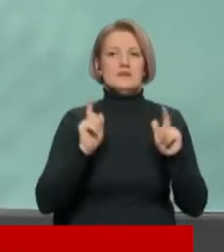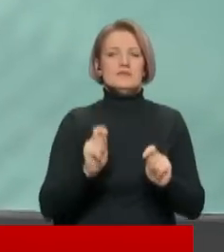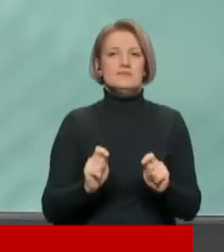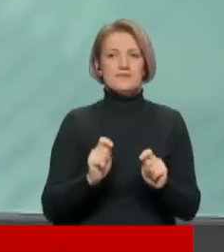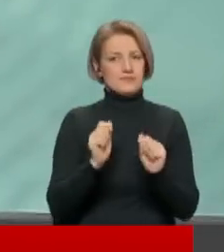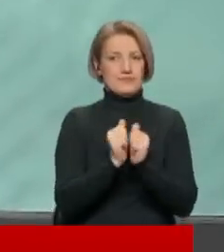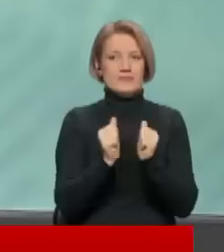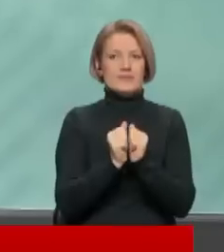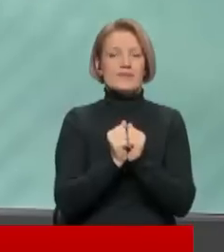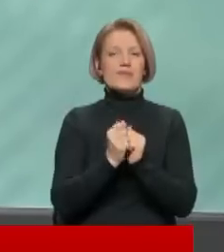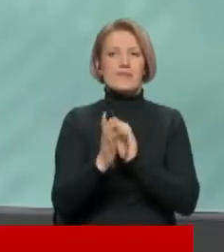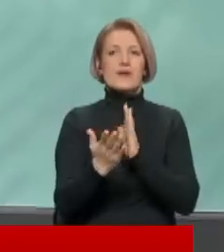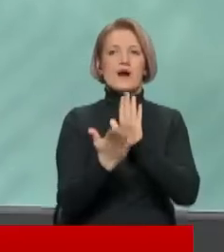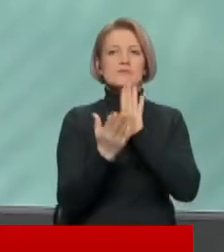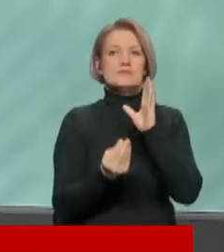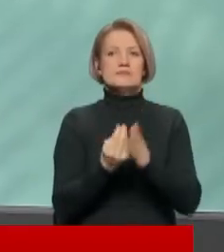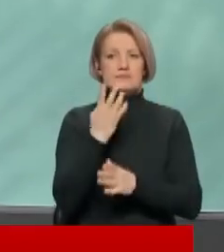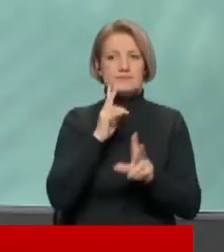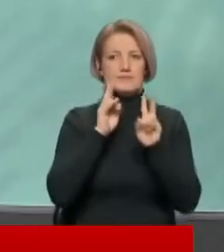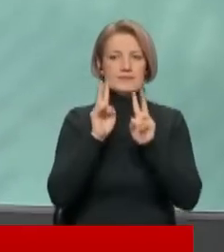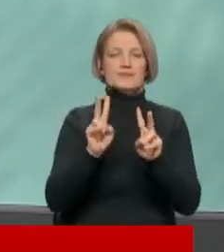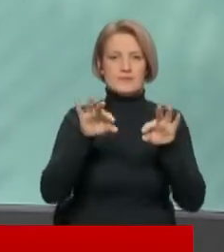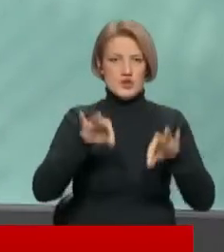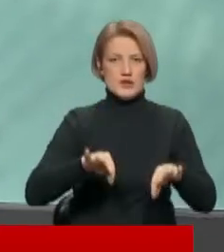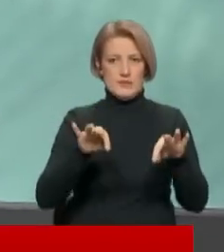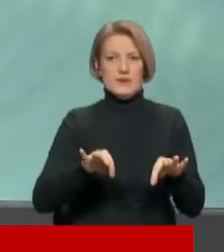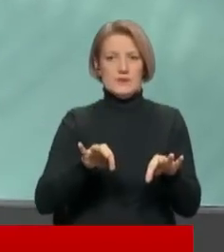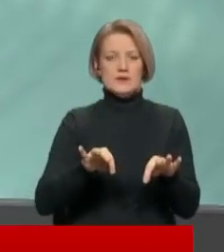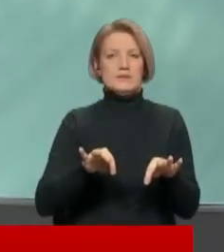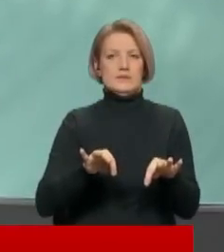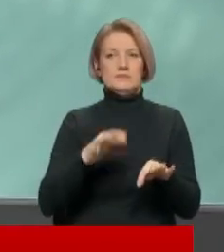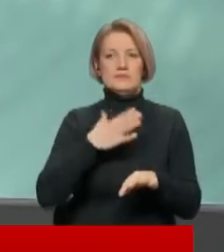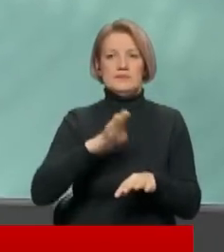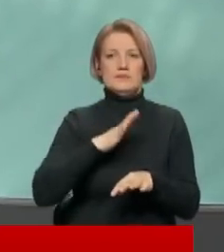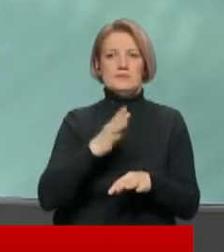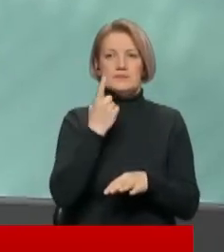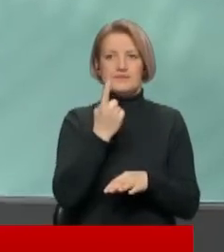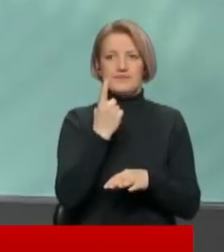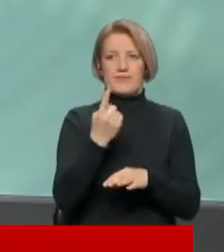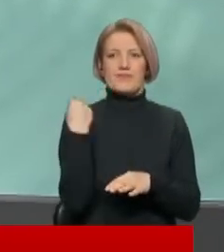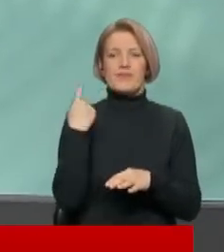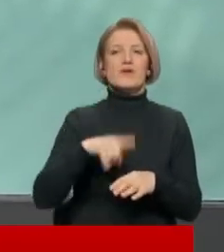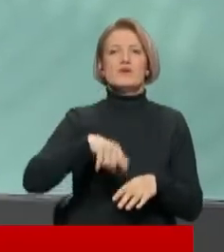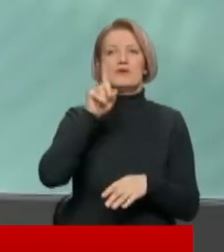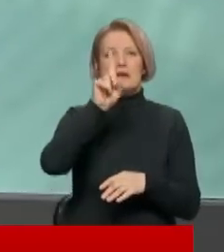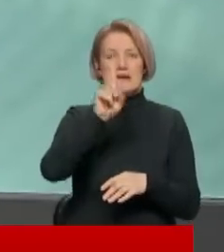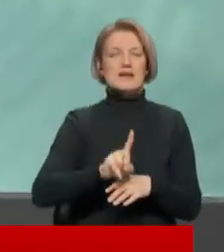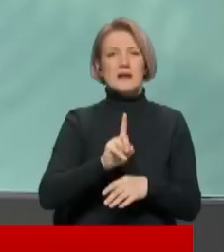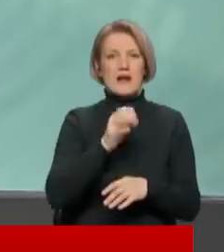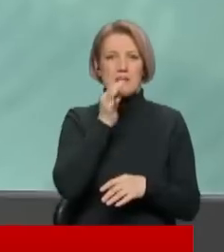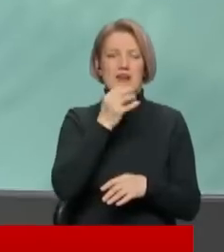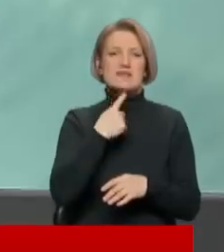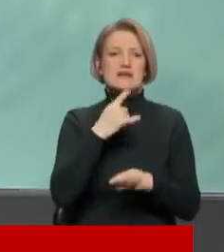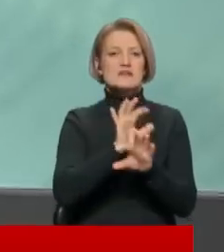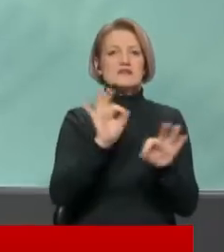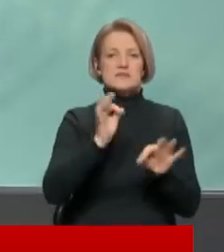birlikte karşımıza çıkanı Göreceğiz şimdi isterseniz bir yeni günün ilk haberini tatsız da bir haber